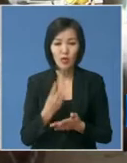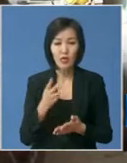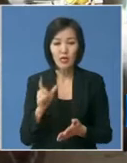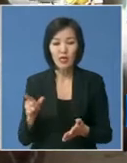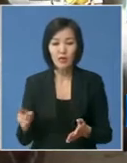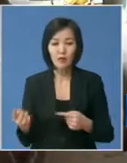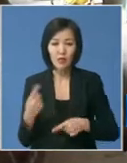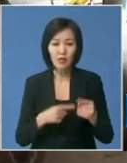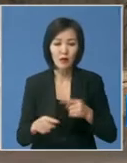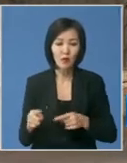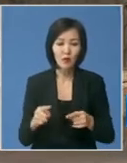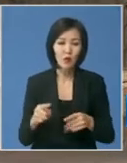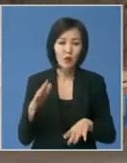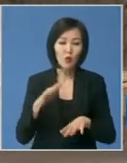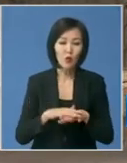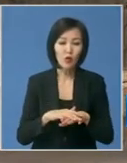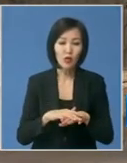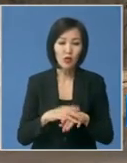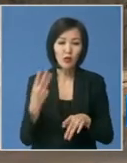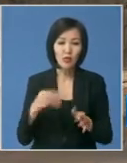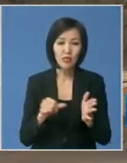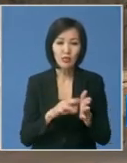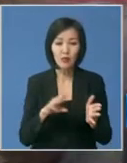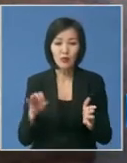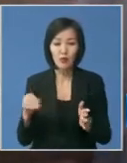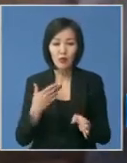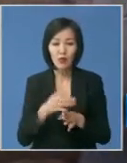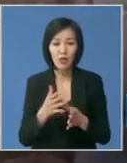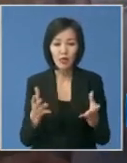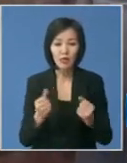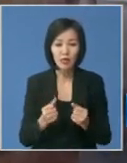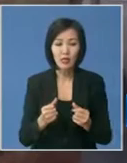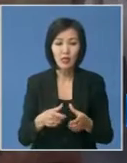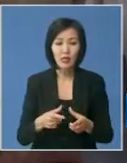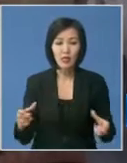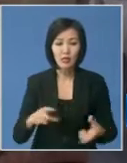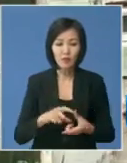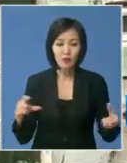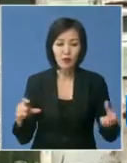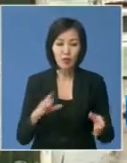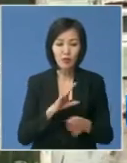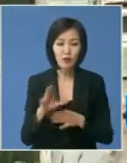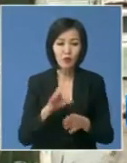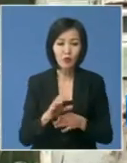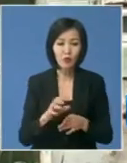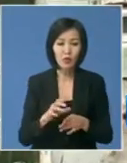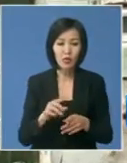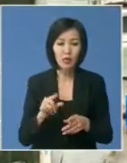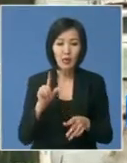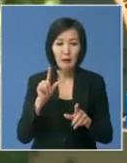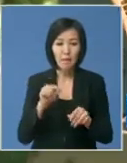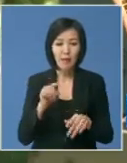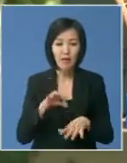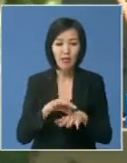даму кәсіпкерлікті дамыту қоры арқылы 36 миллион теңге несие алған. Ал төрт адам кірпіш өңдеу, бал шаруашылығы және әртүрлі қызмет көрсету сынды